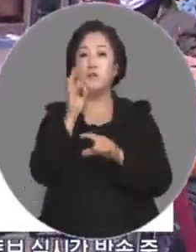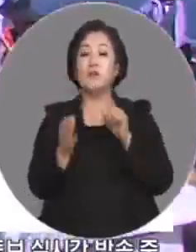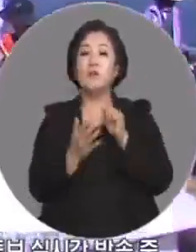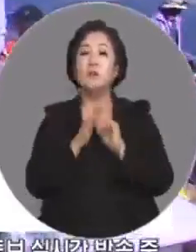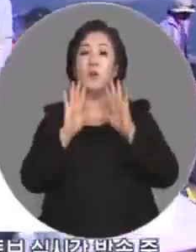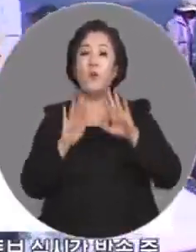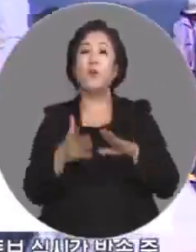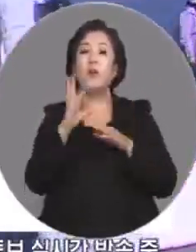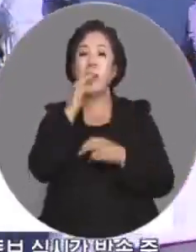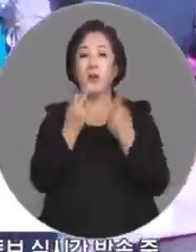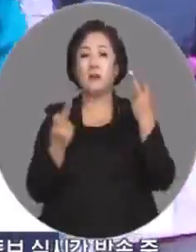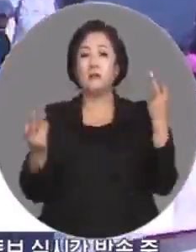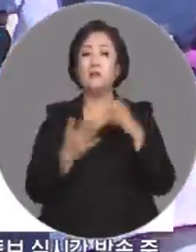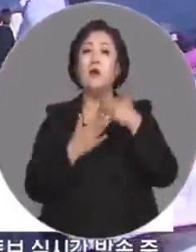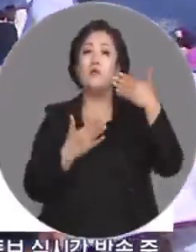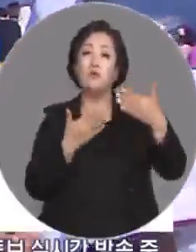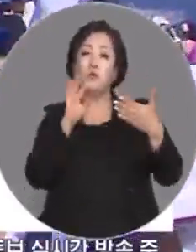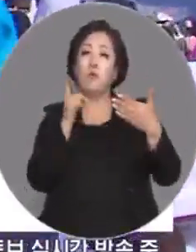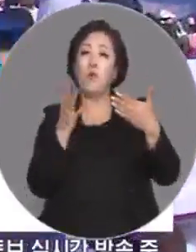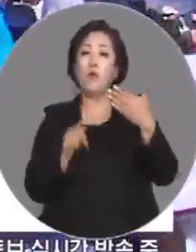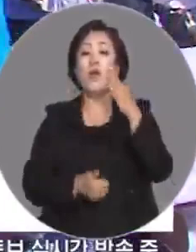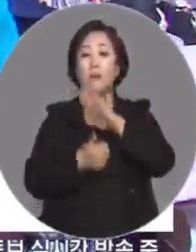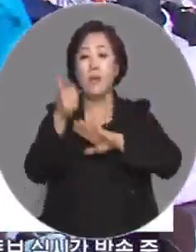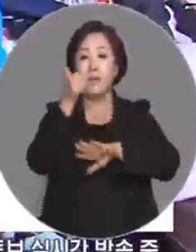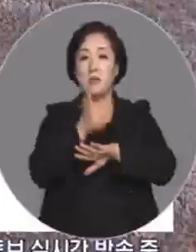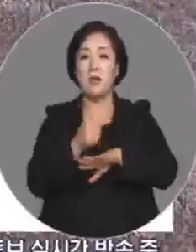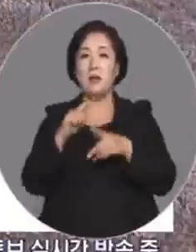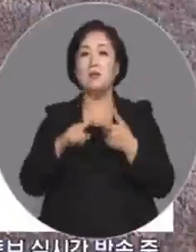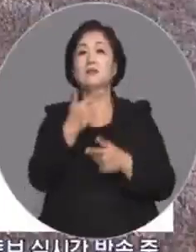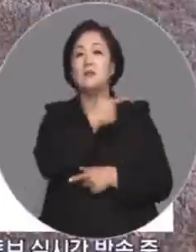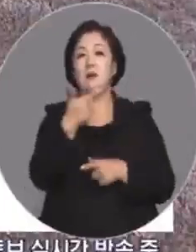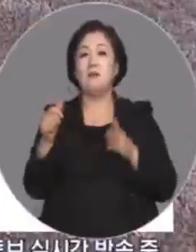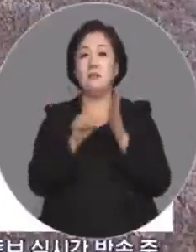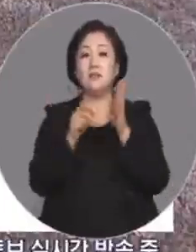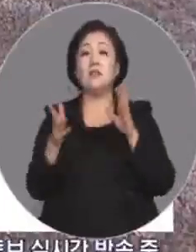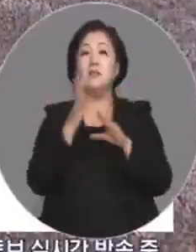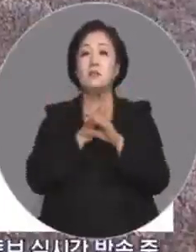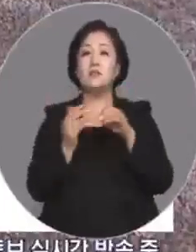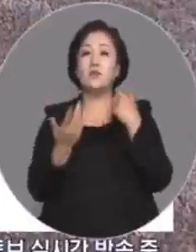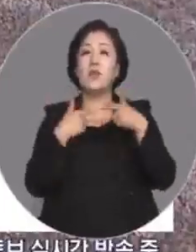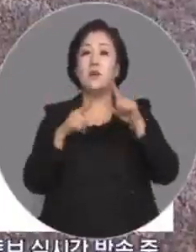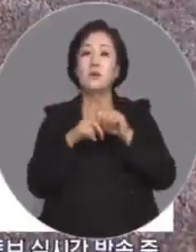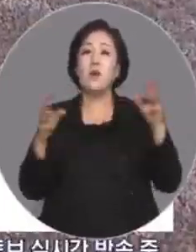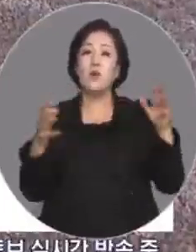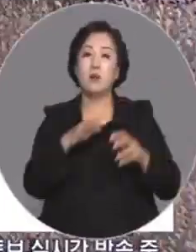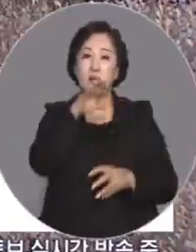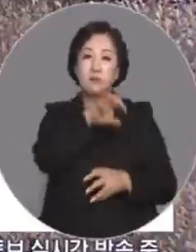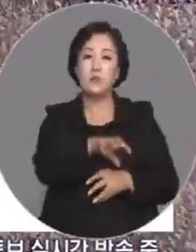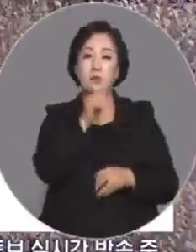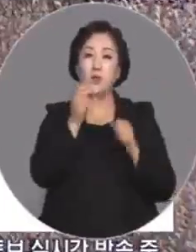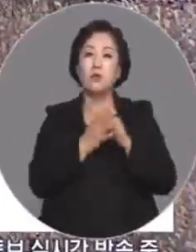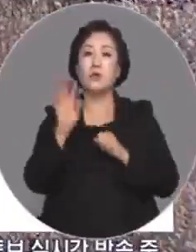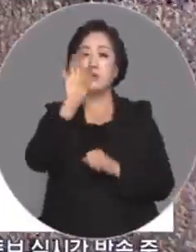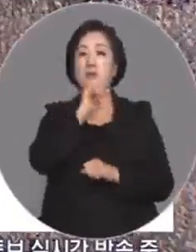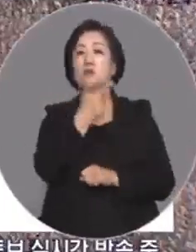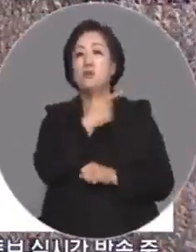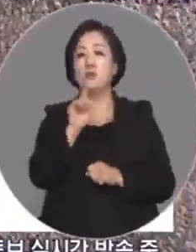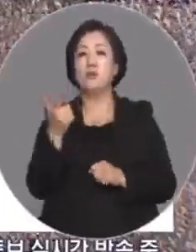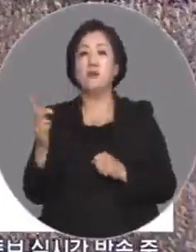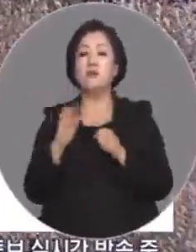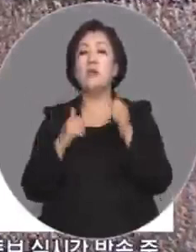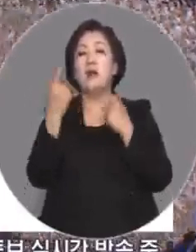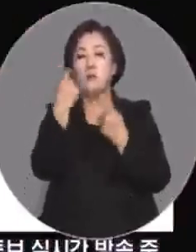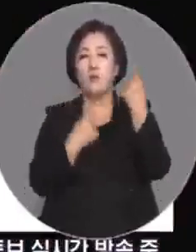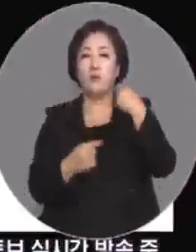올 들어 영남 알프스 구봉 완등 메달 프로그램이 인기를 끌면서 영남 알프스 복합 웰컴 센터에는 전국 등산객의 발길이